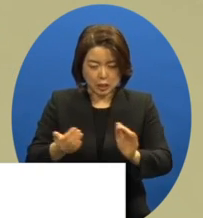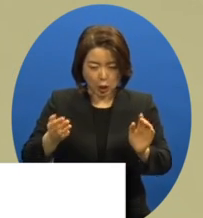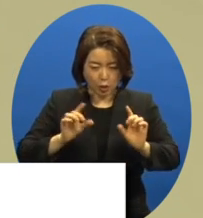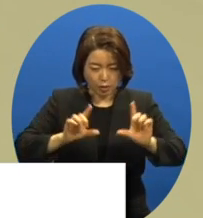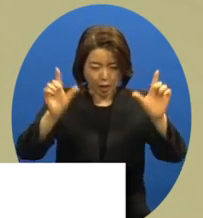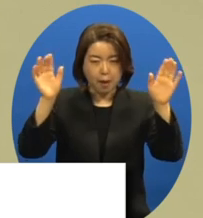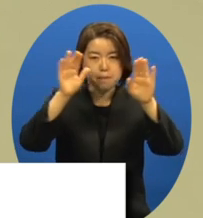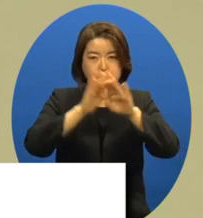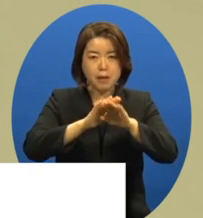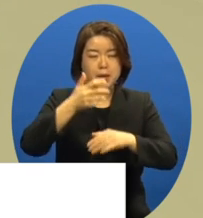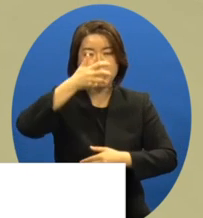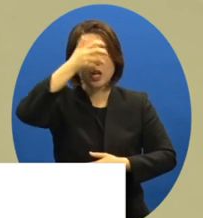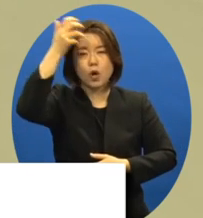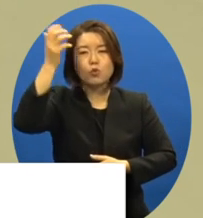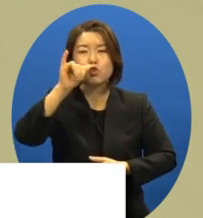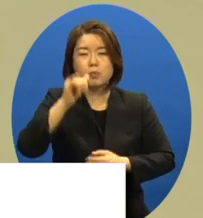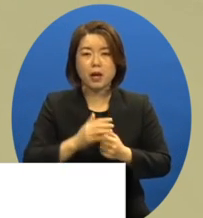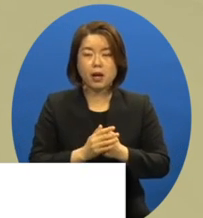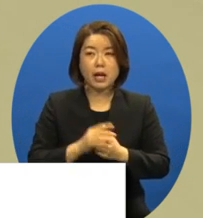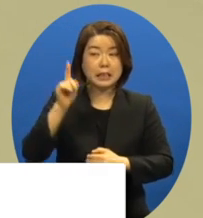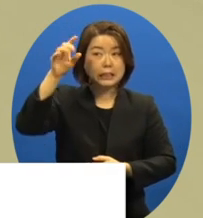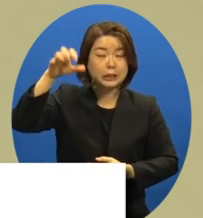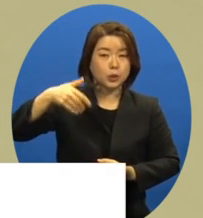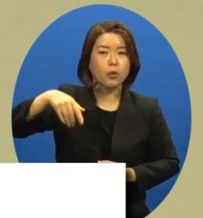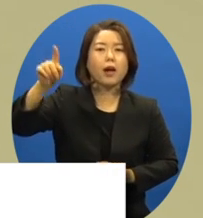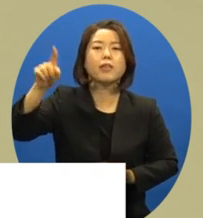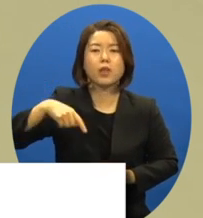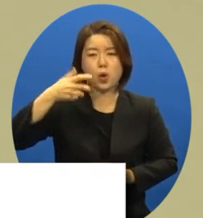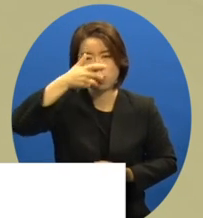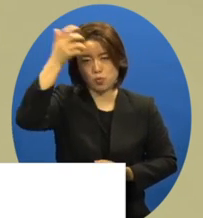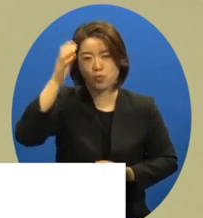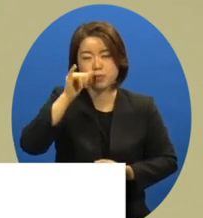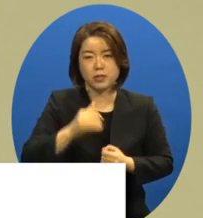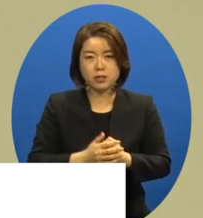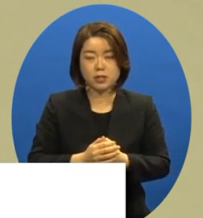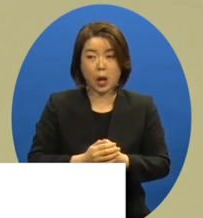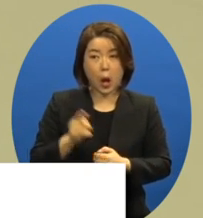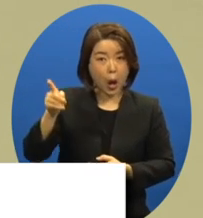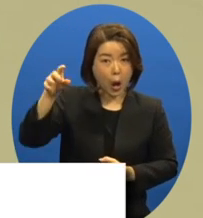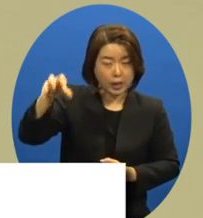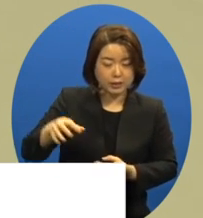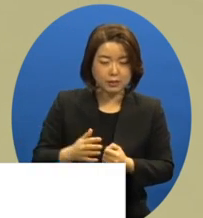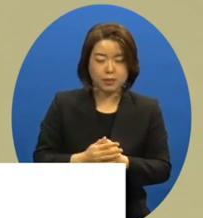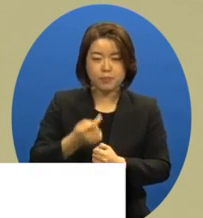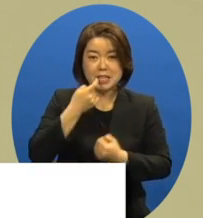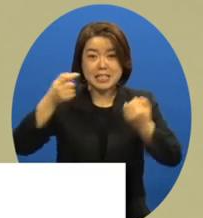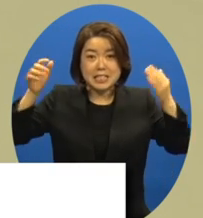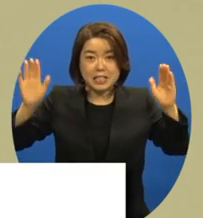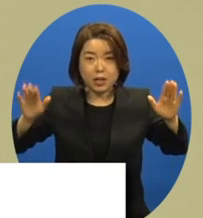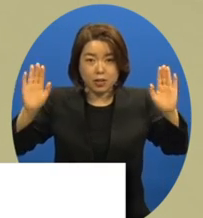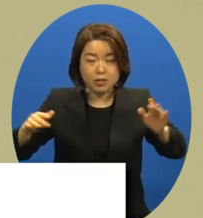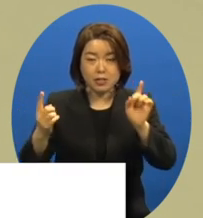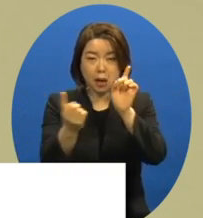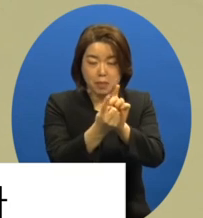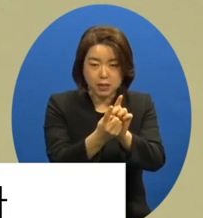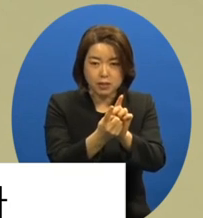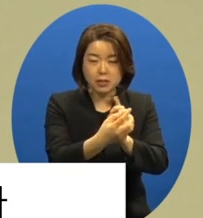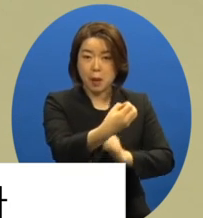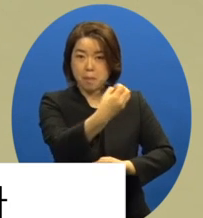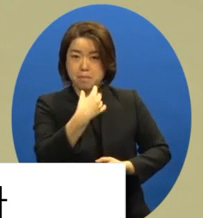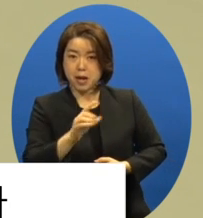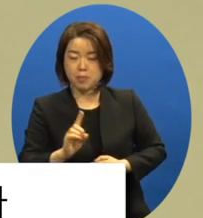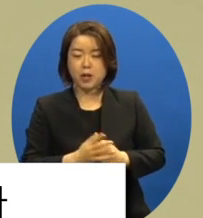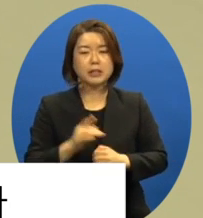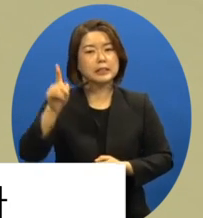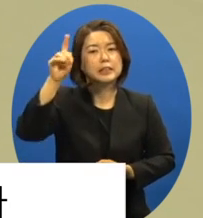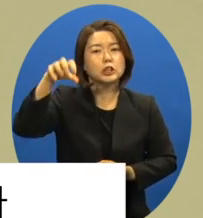꾸었는데 천국에 가보는 꿈을 꾸었습니다. 거기서 천사를 만났는데 천사가 그런 말을 하더랍니다. 이